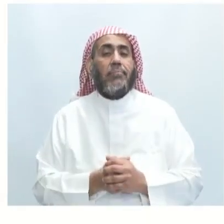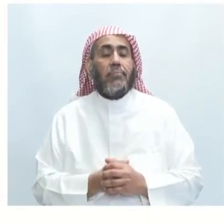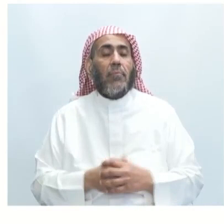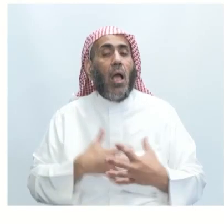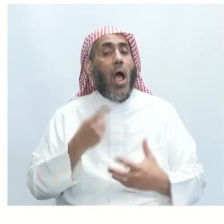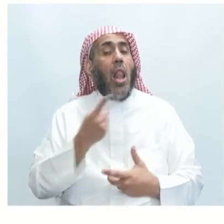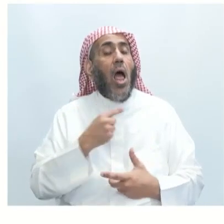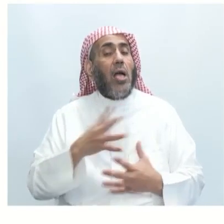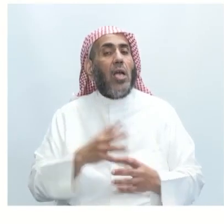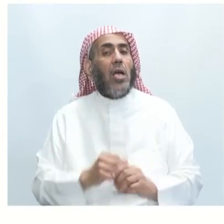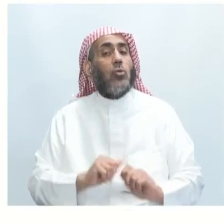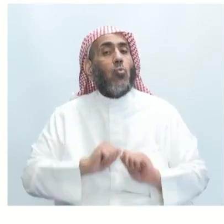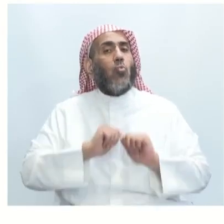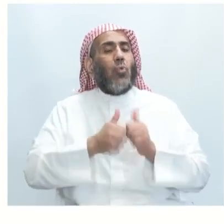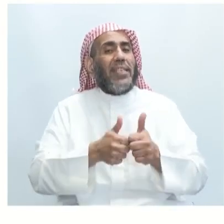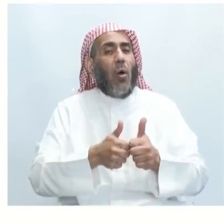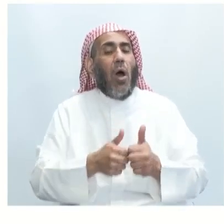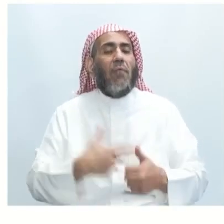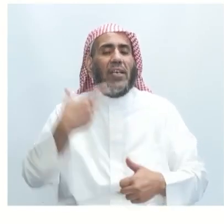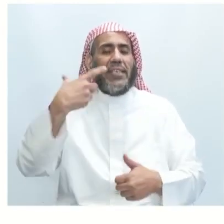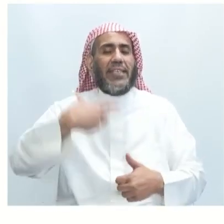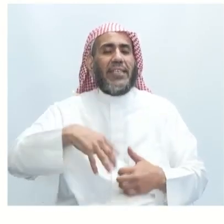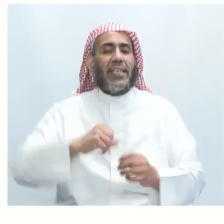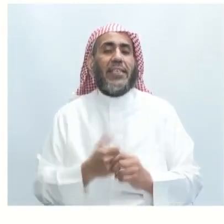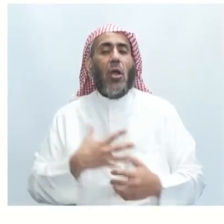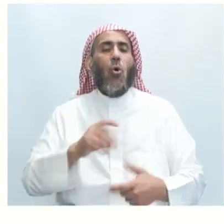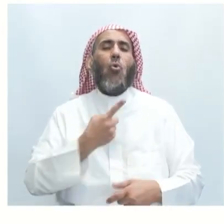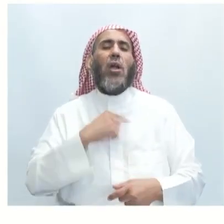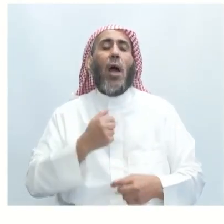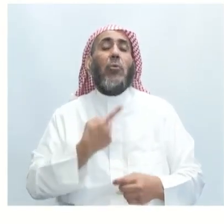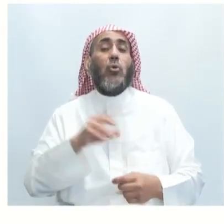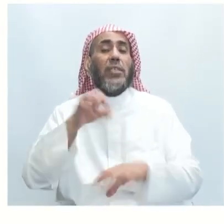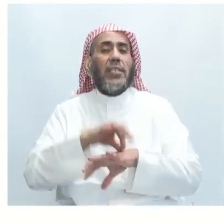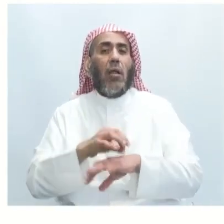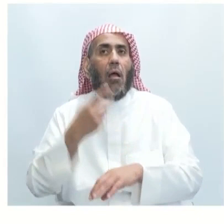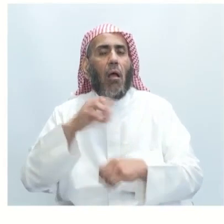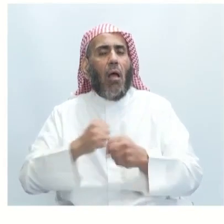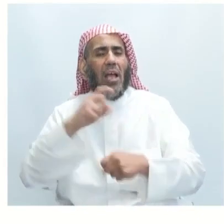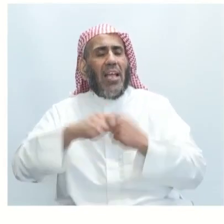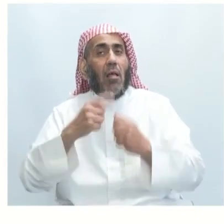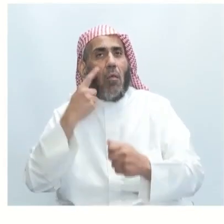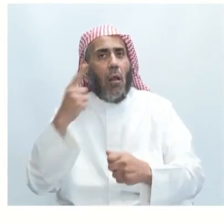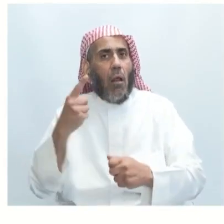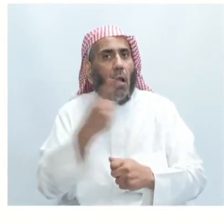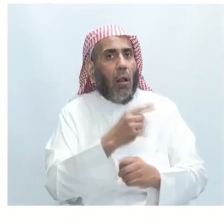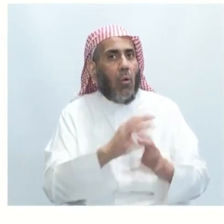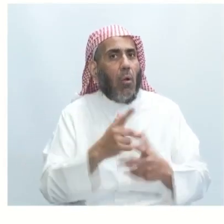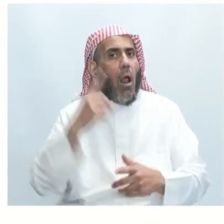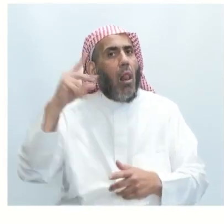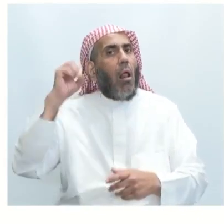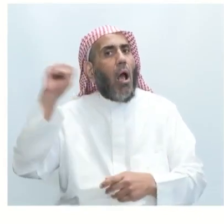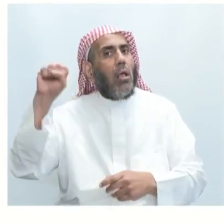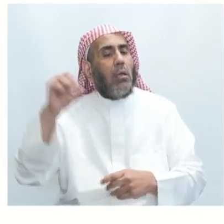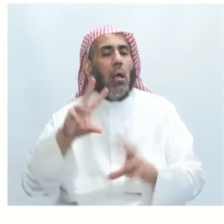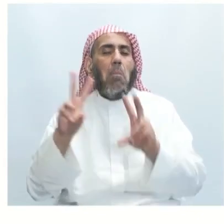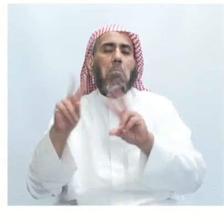الحاجات والدوافع الشخصيه حاجات الانساني ورغباته تجعله ينظر الى الاشياء من وجهه نظره